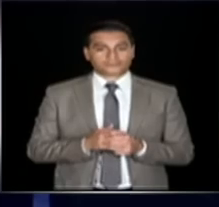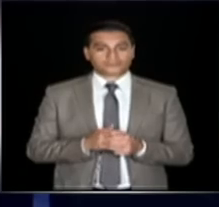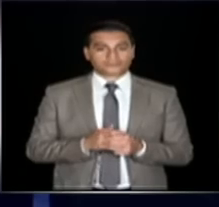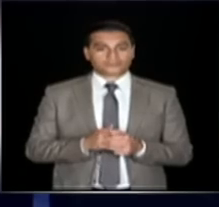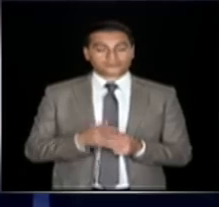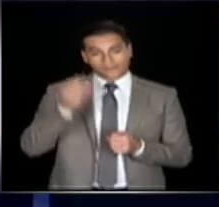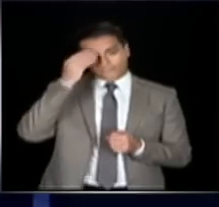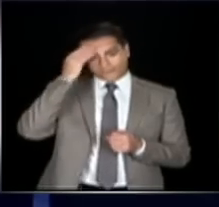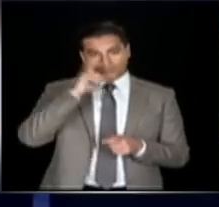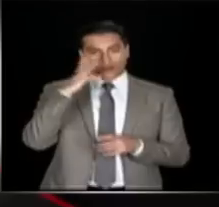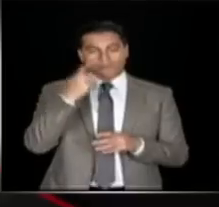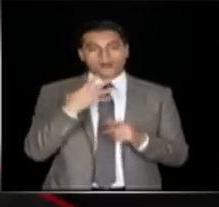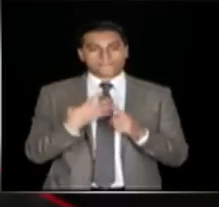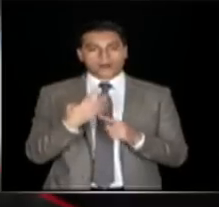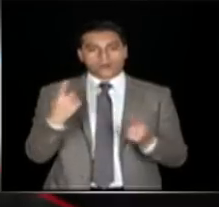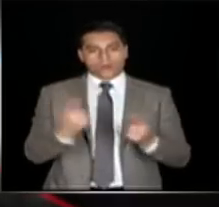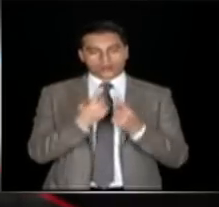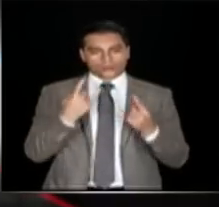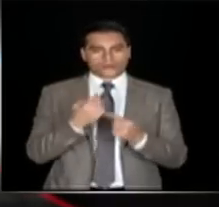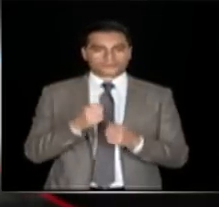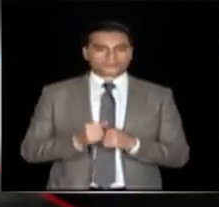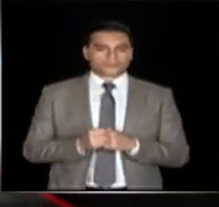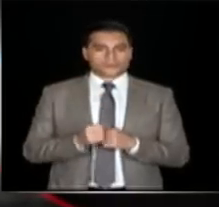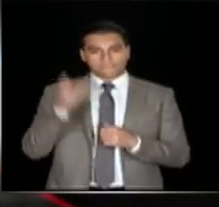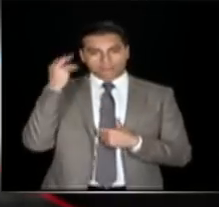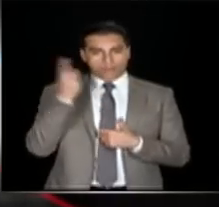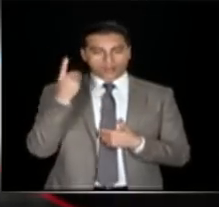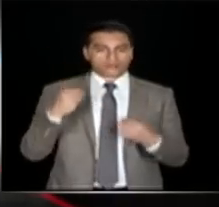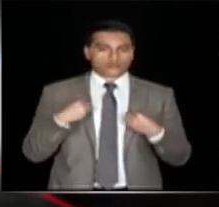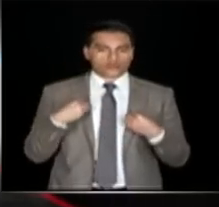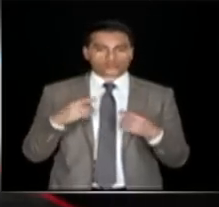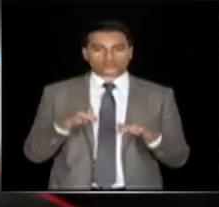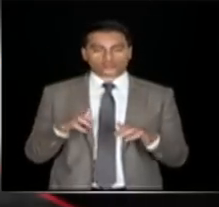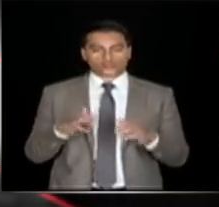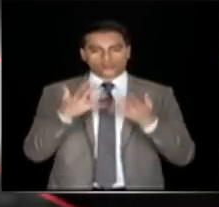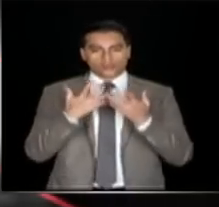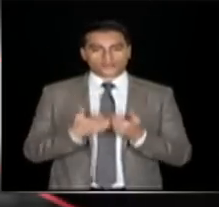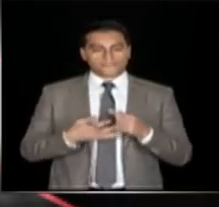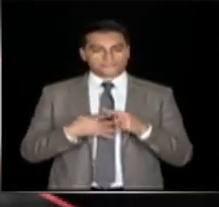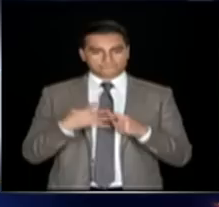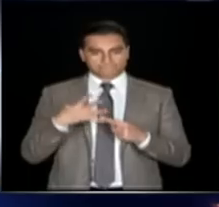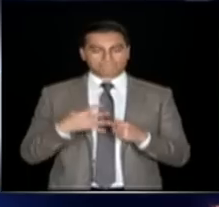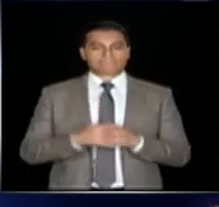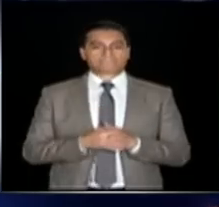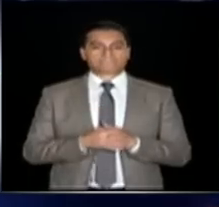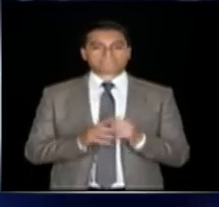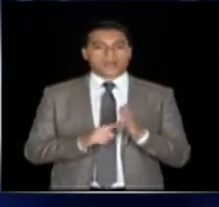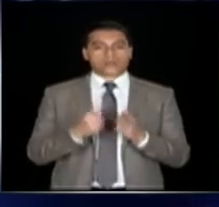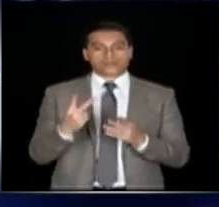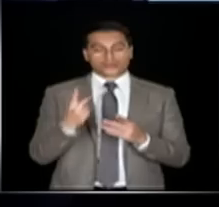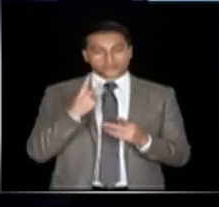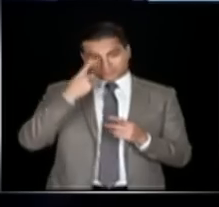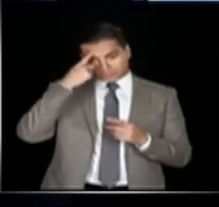فكرة المعرفة أربع أسئلة واحد لواحد، معلومات عامة، رياضة، تكنولوجيا، وقدرات ذهنية. أول اتنين